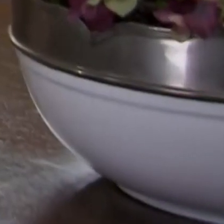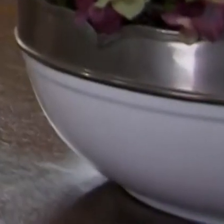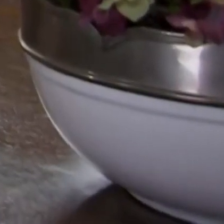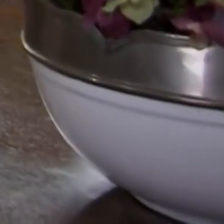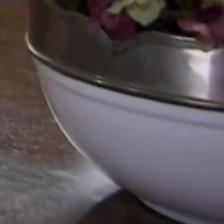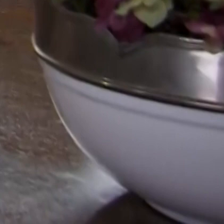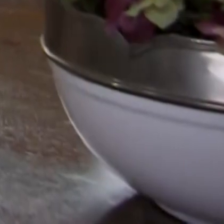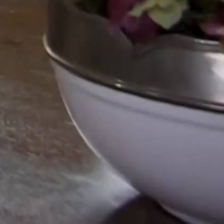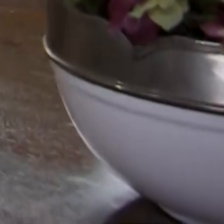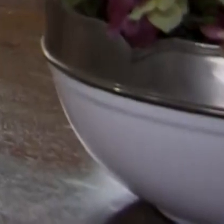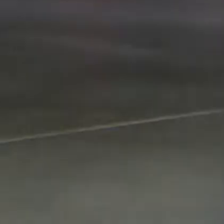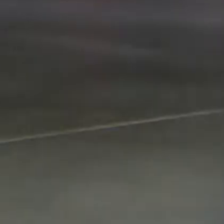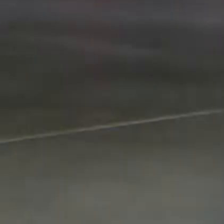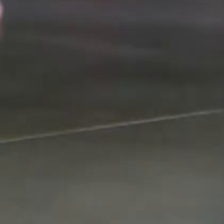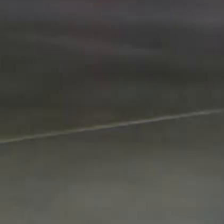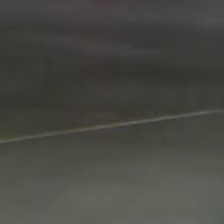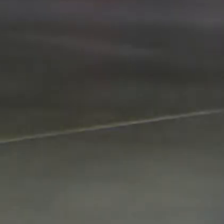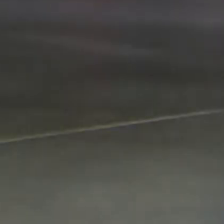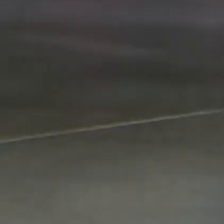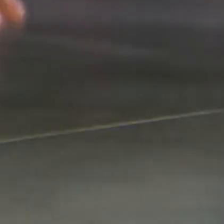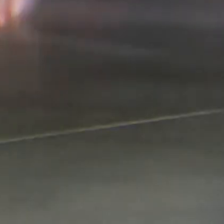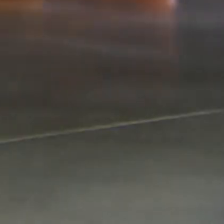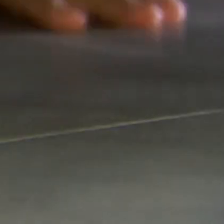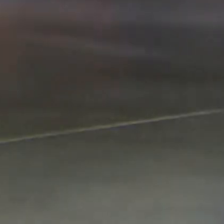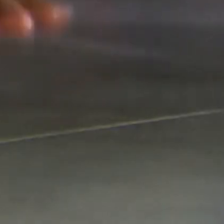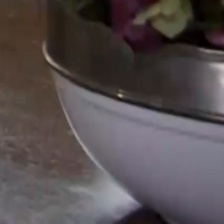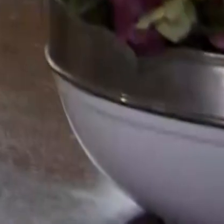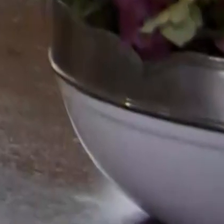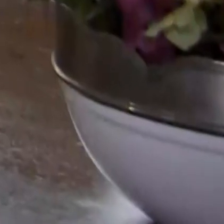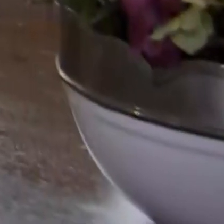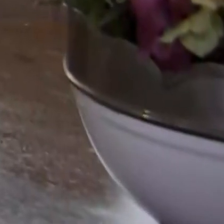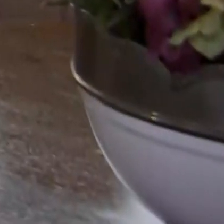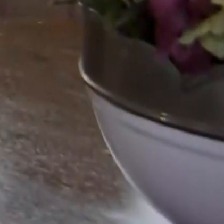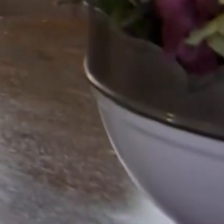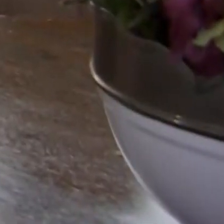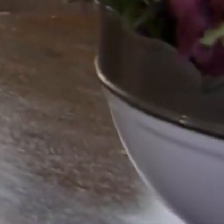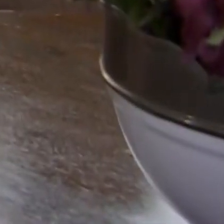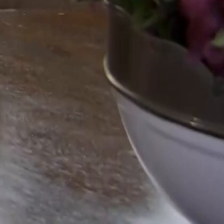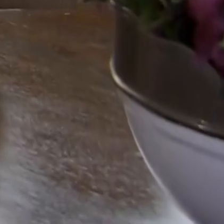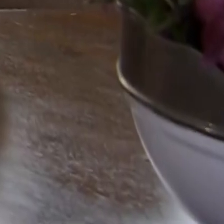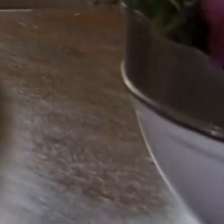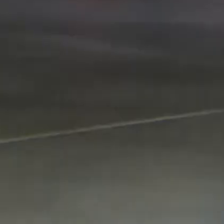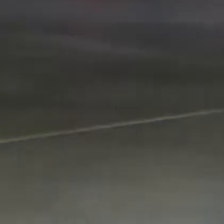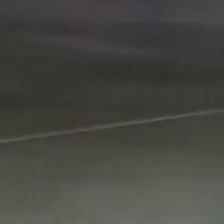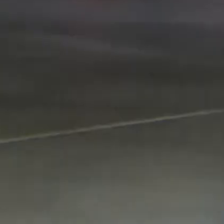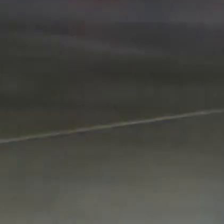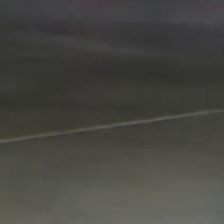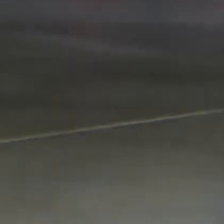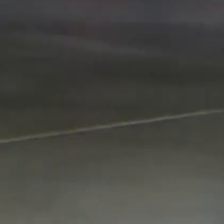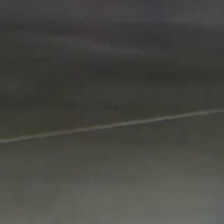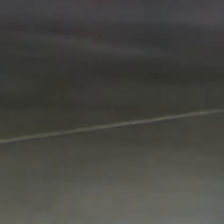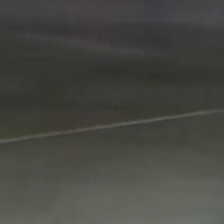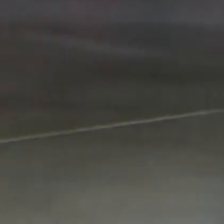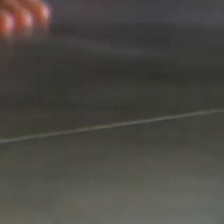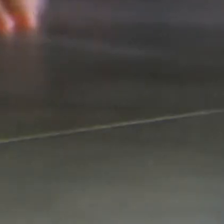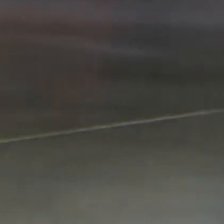yanında. Sarp koltuğun altına bakmadan sadece elini yere sürterek bilyeyi arıyor. Elinin örümceğe değmesine 5-6